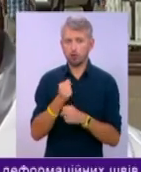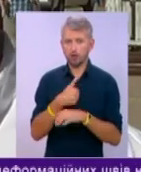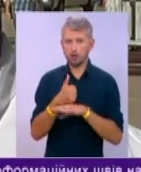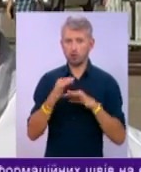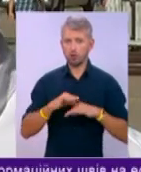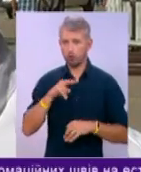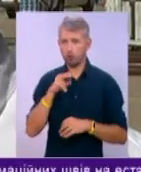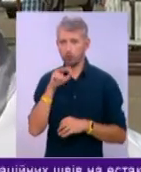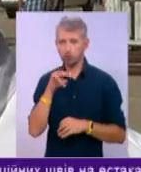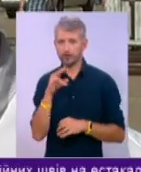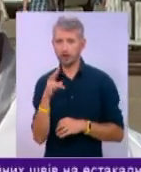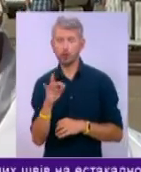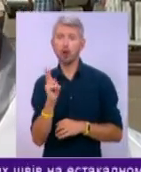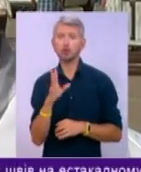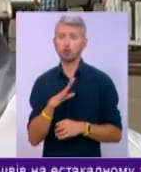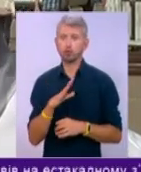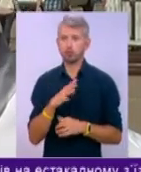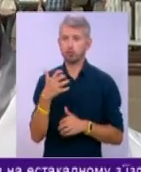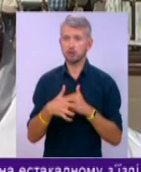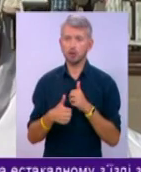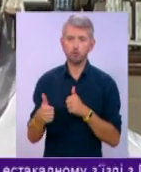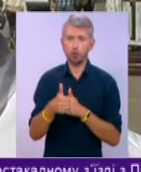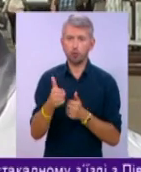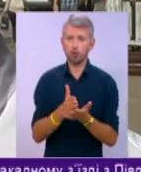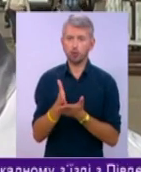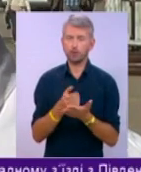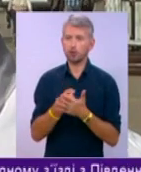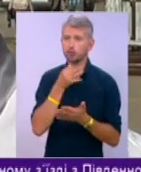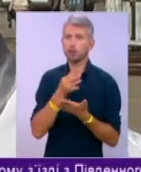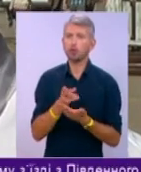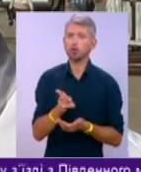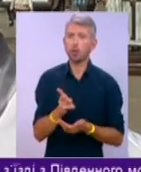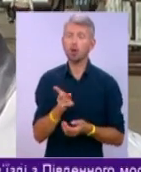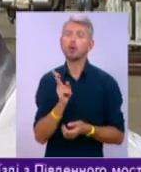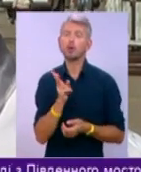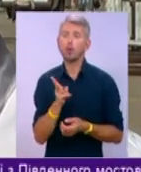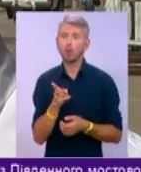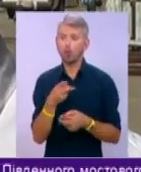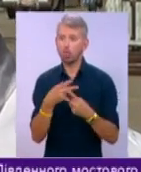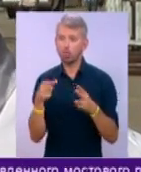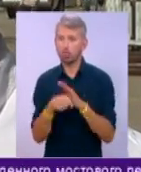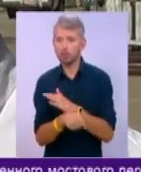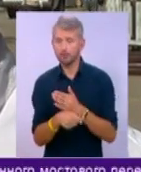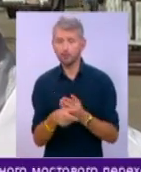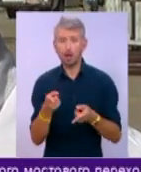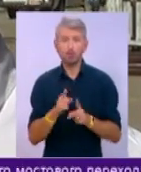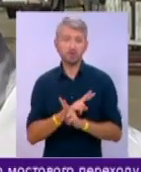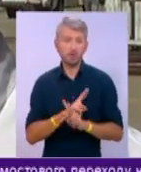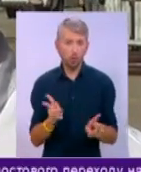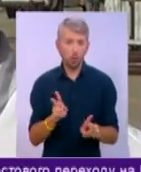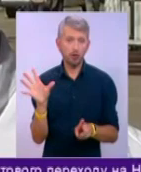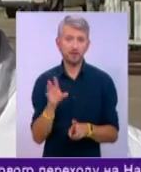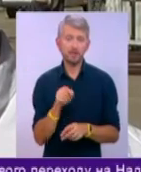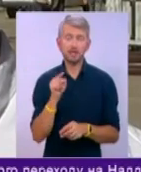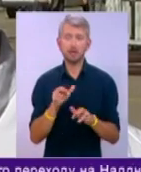Луценко. А хто саме був притягнений серед топ-посадовців до відповідальності? Кого саме запроторили за грати? Насправді нікого. Всі